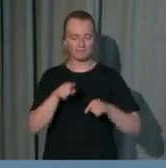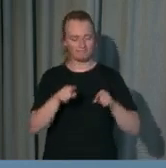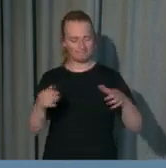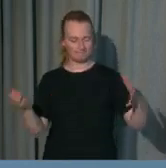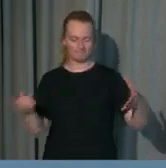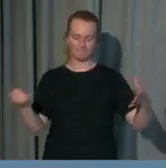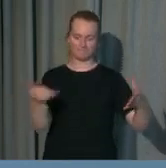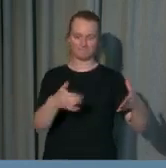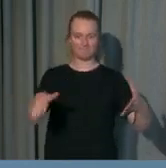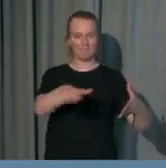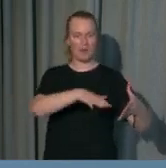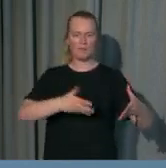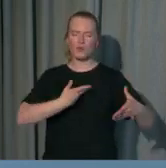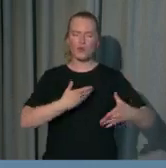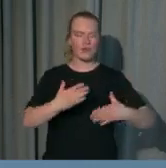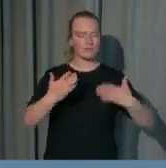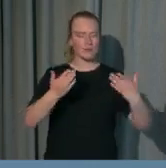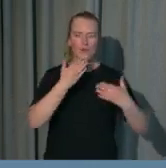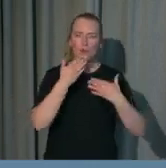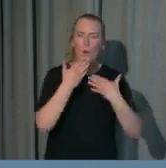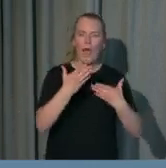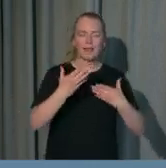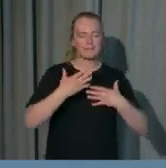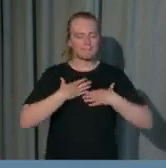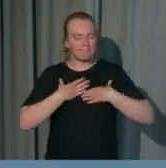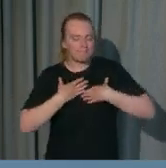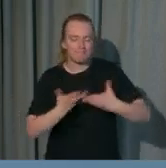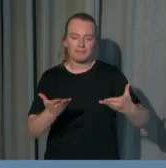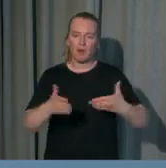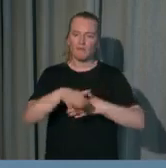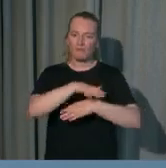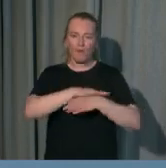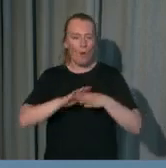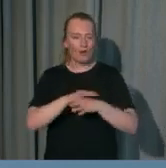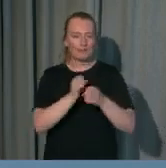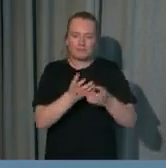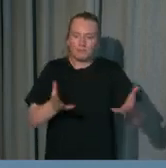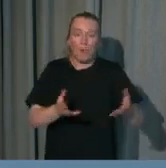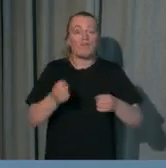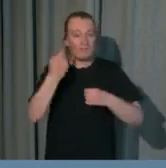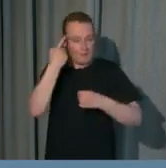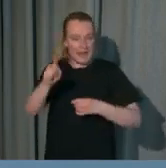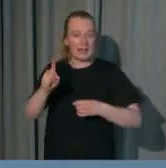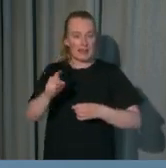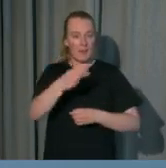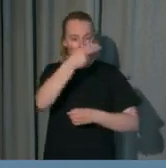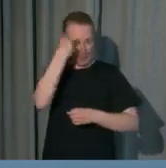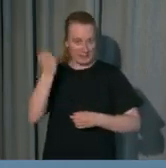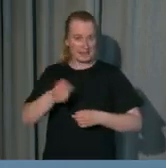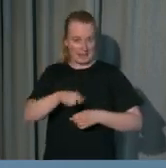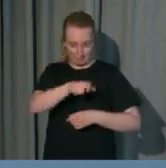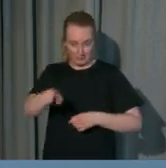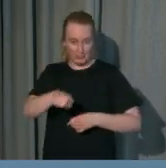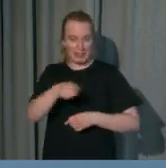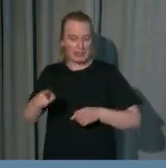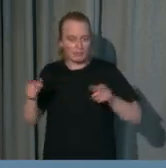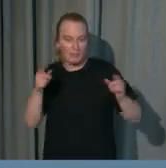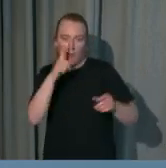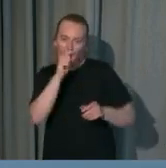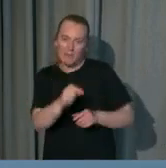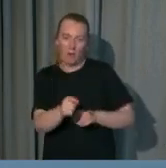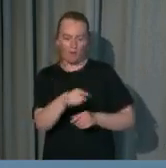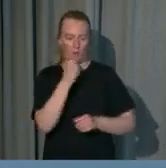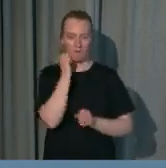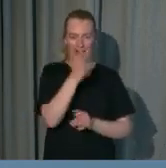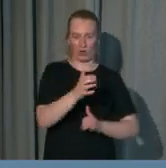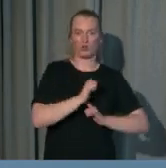så mange gode følelser, så mange flinke politifolk som kan ta vare på at hverdagen vår trygg. Og det vi får